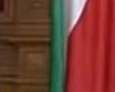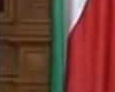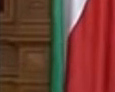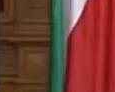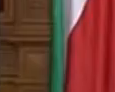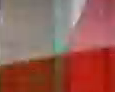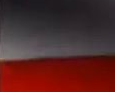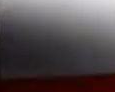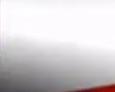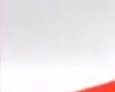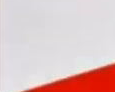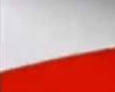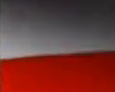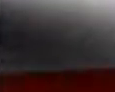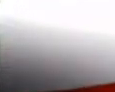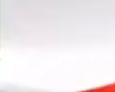الأحكام العادلة.